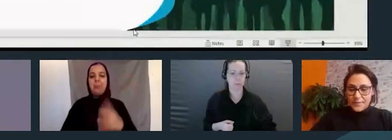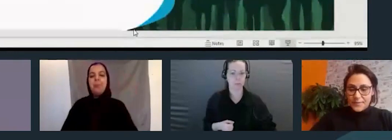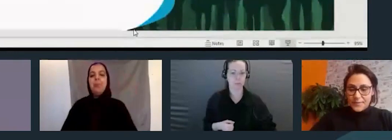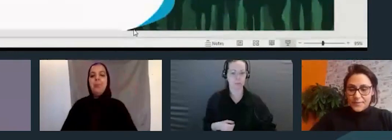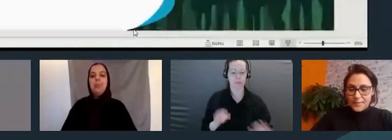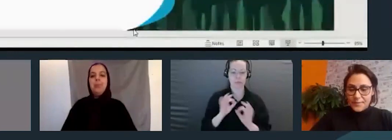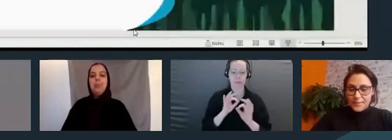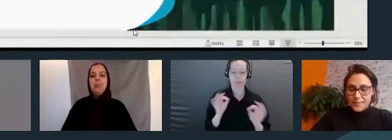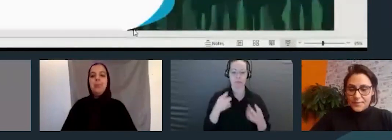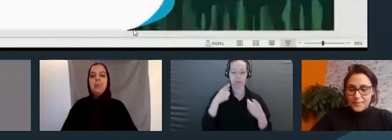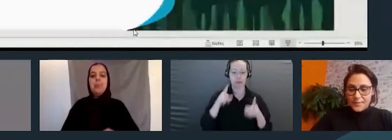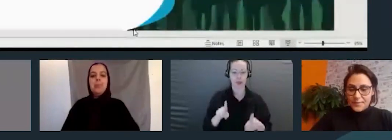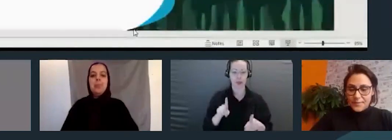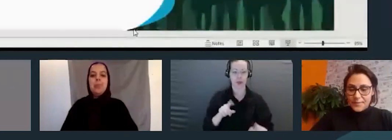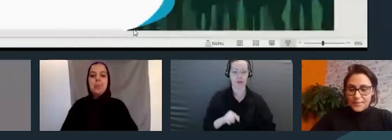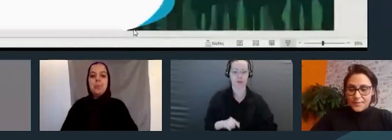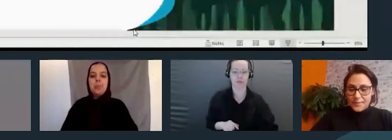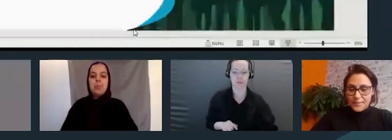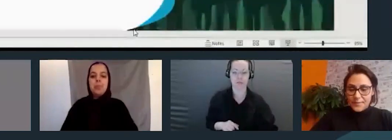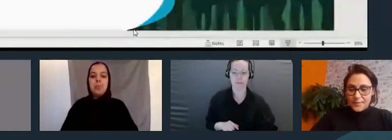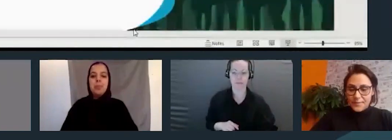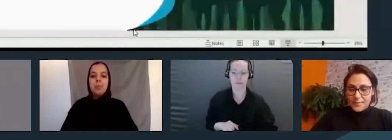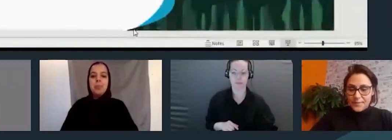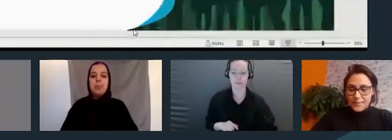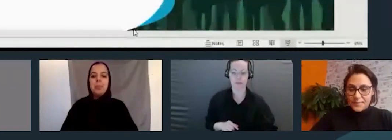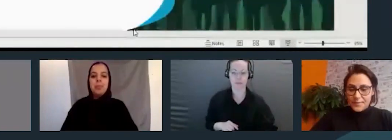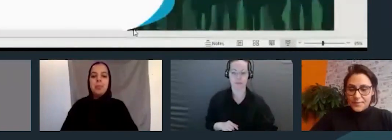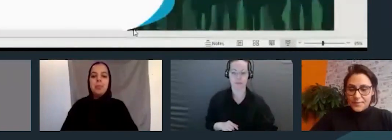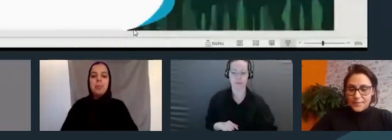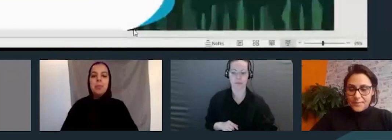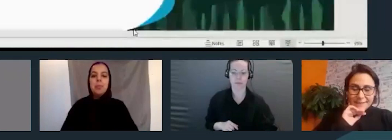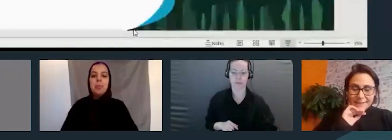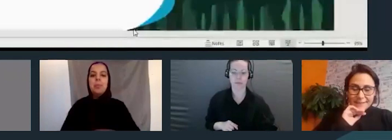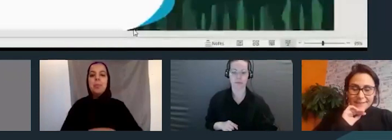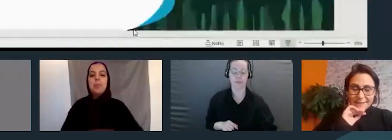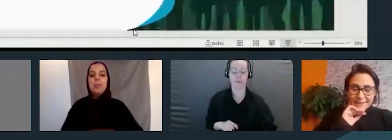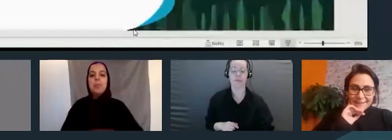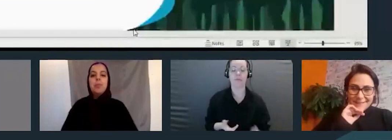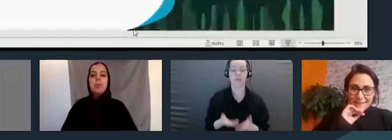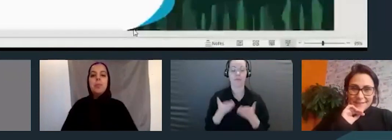Vous devez activer le mode présentation.